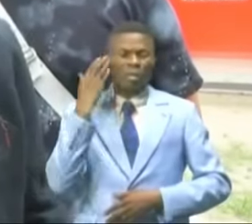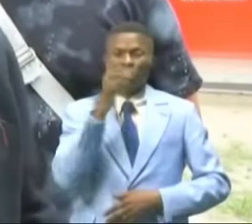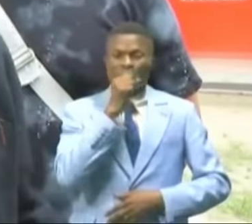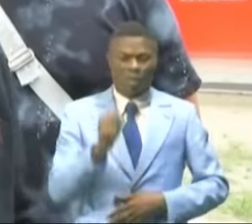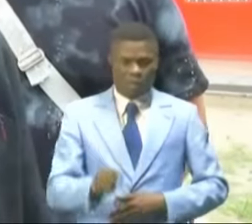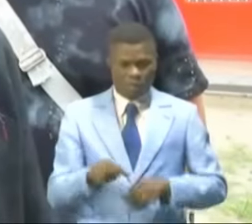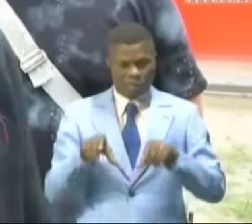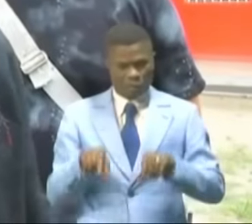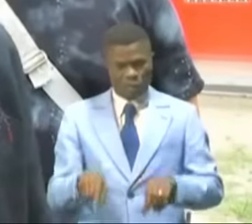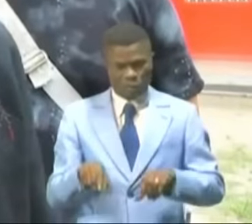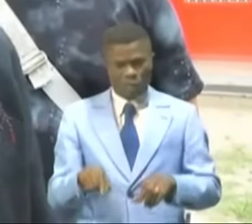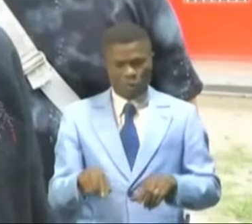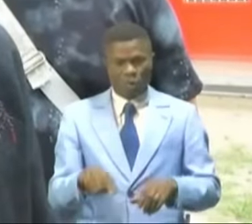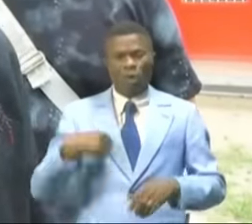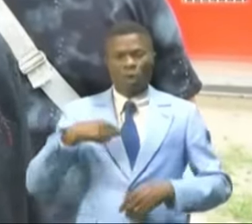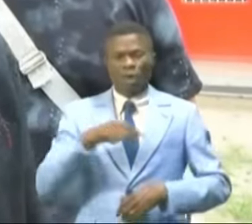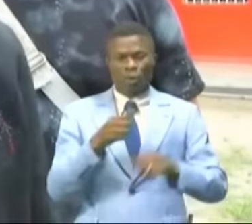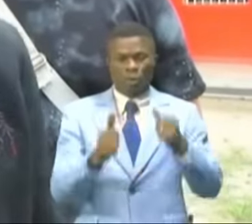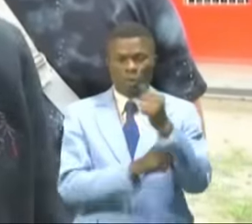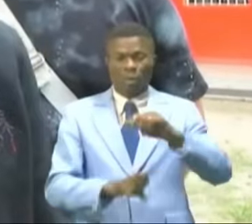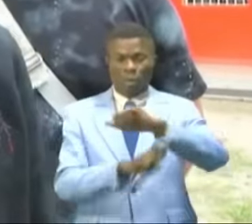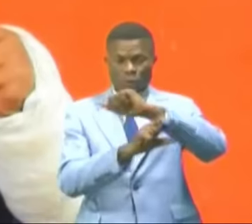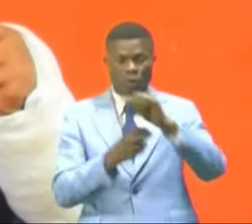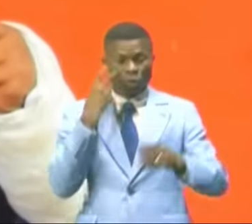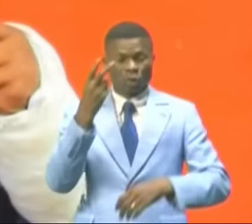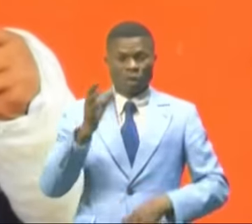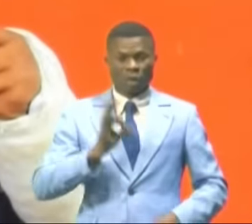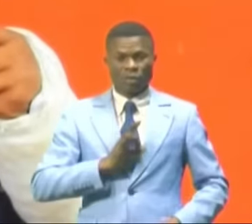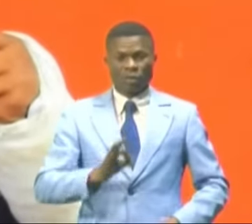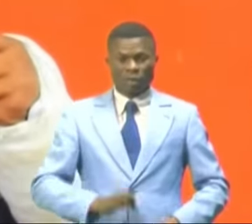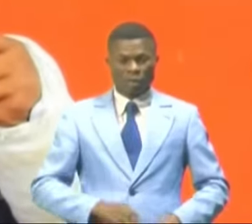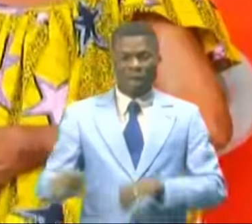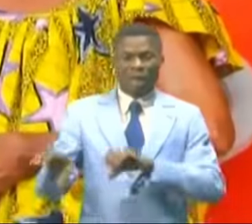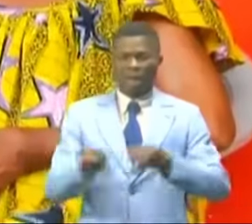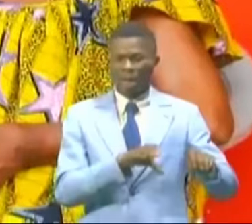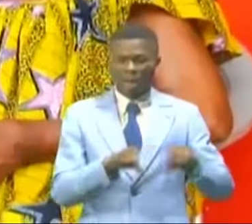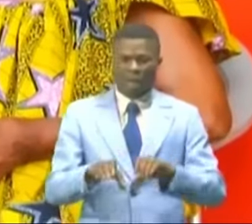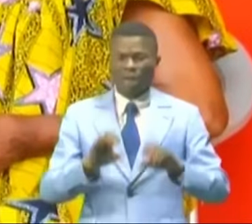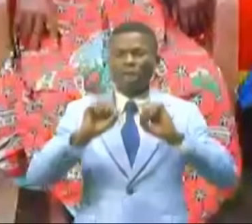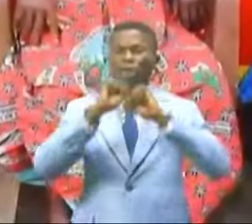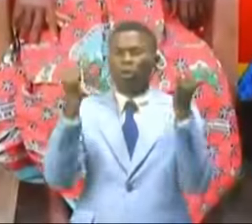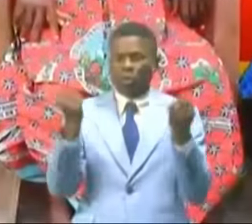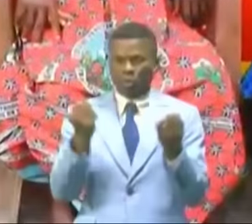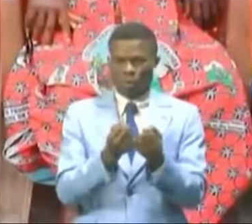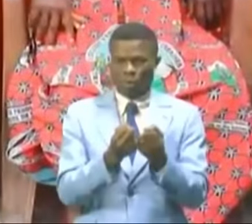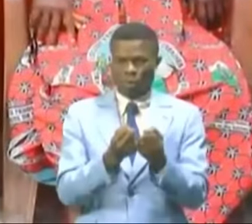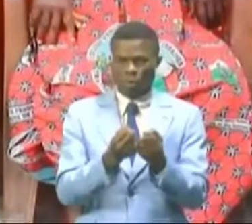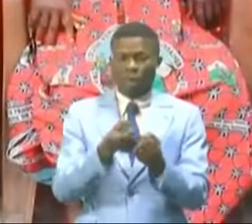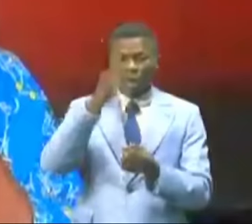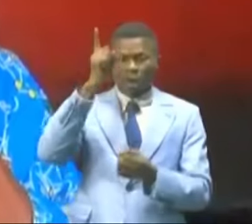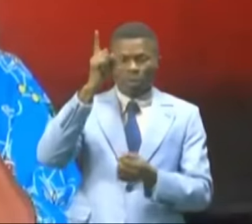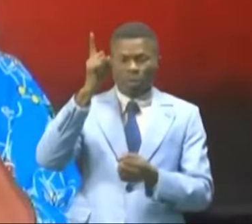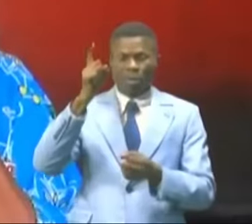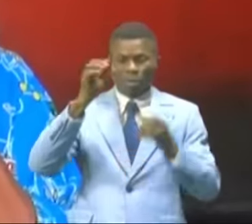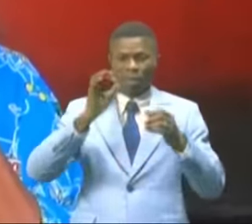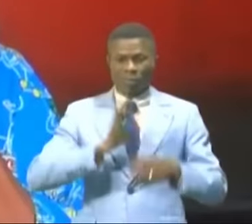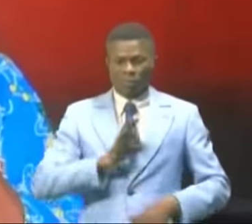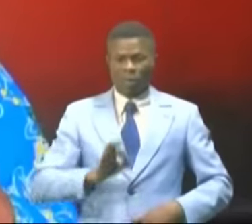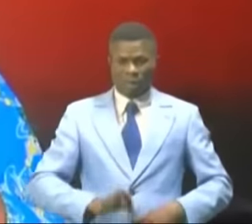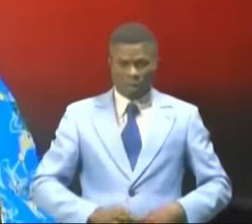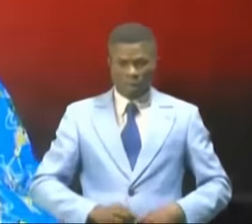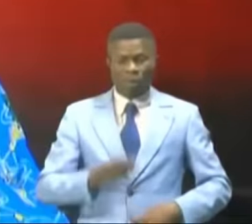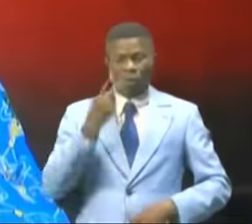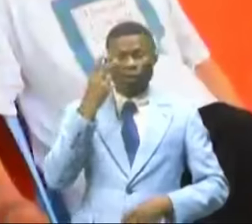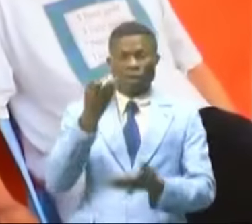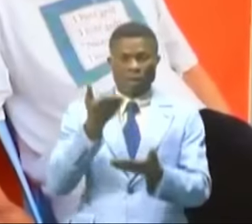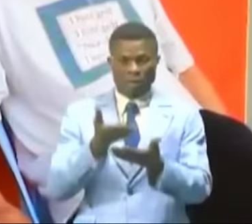Alors, nous, des personnes qui soutiennent la vision du chef de l'État, il y a les actions sociales, priorité du chef de l'État dans sa vision. Aujourd'hui,